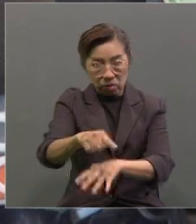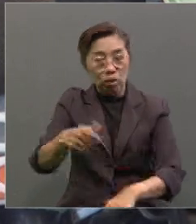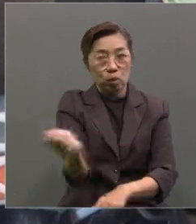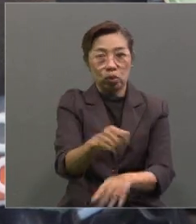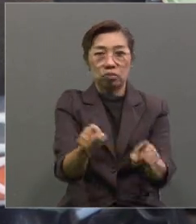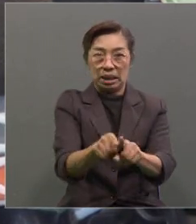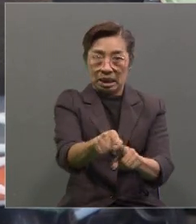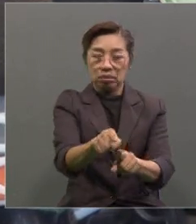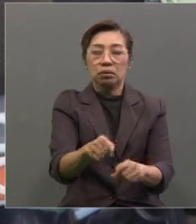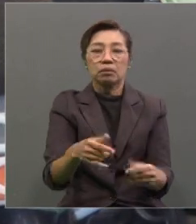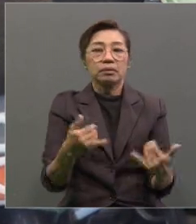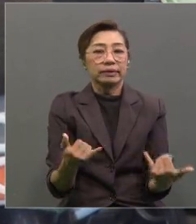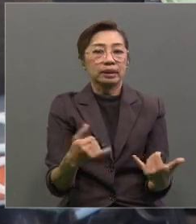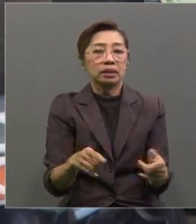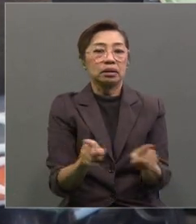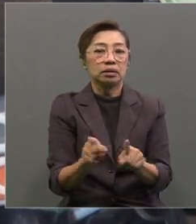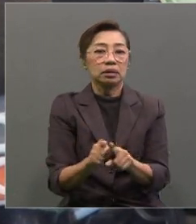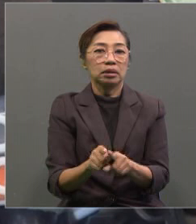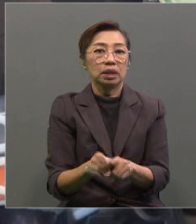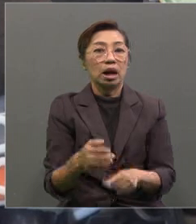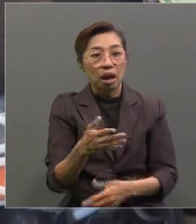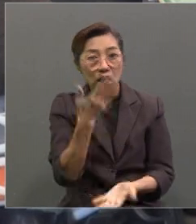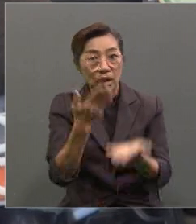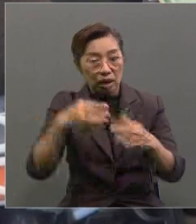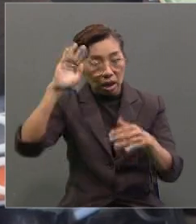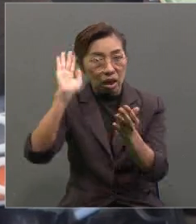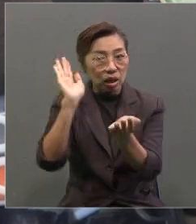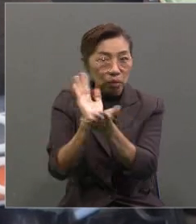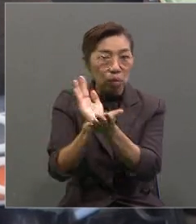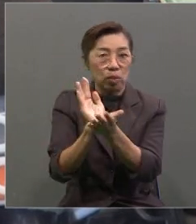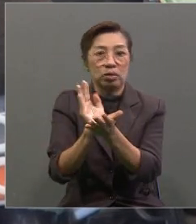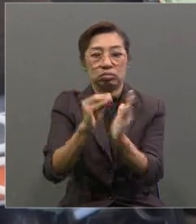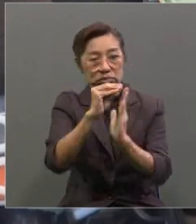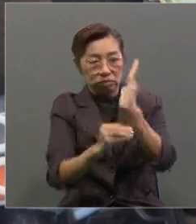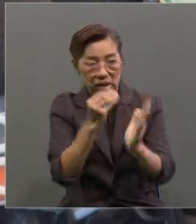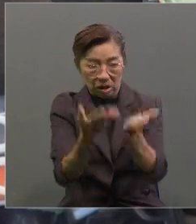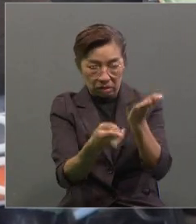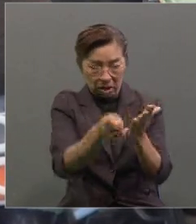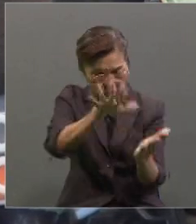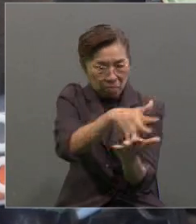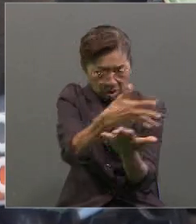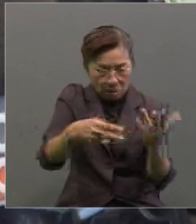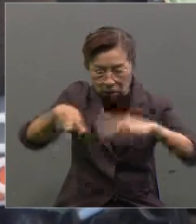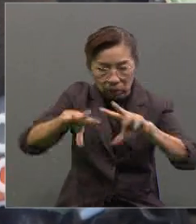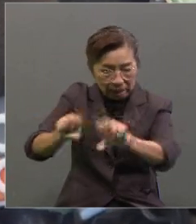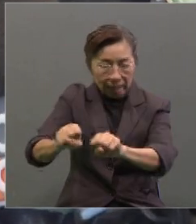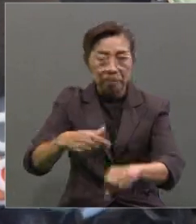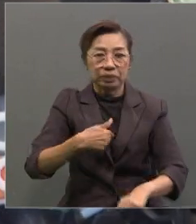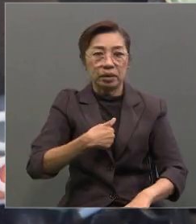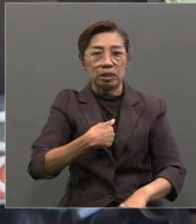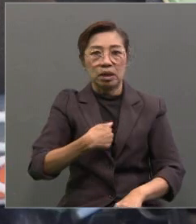กนี้ไม่อยู่งั้นในบก.น.ไหนก็แล้วแต่ต่อไปจะต้องมีมาตรการเชิงรุกแล้วพี่สั่งชุดปราช